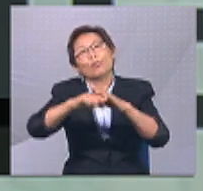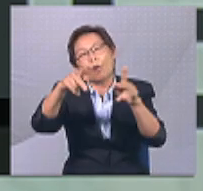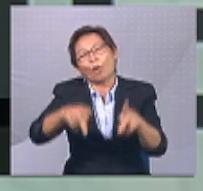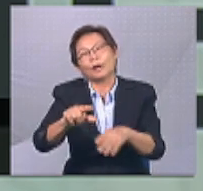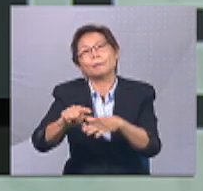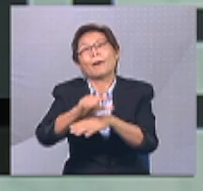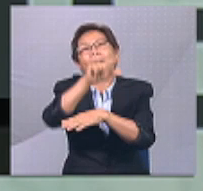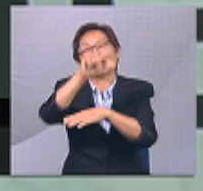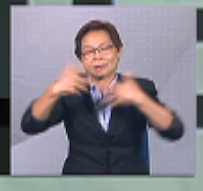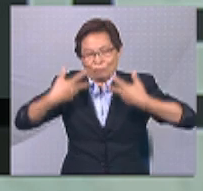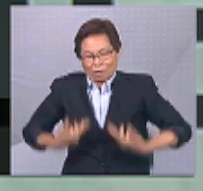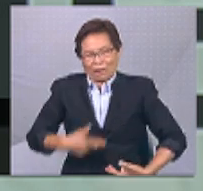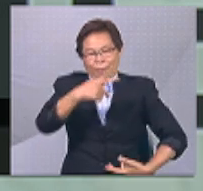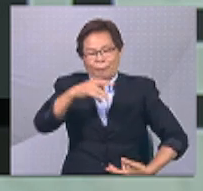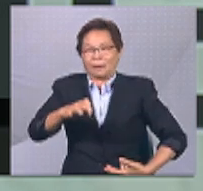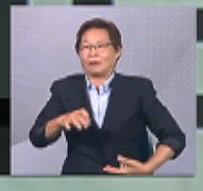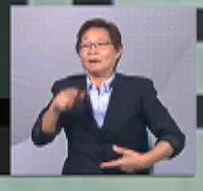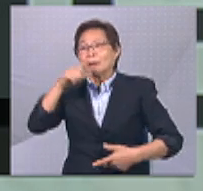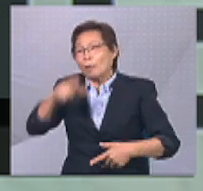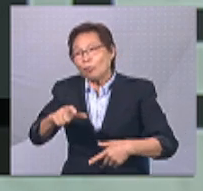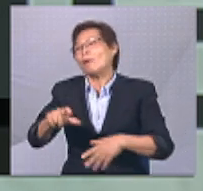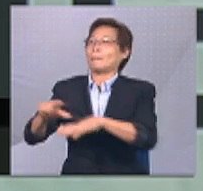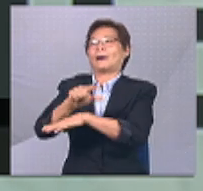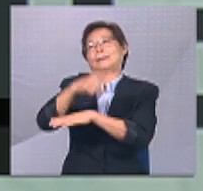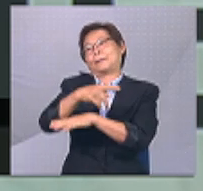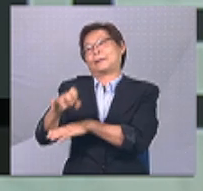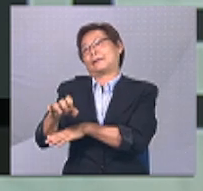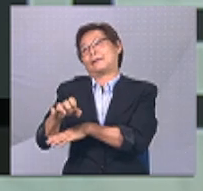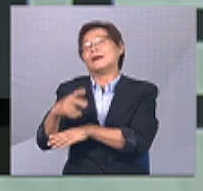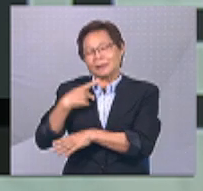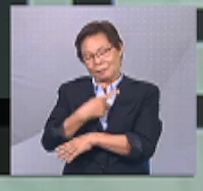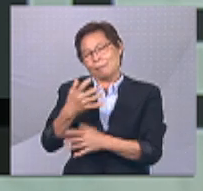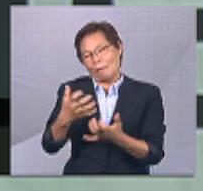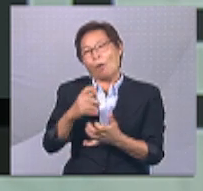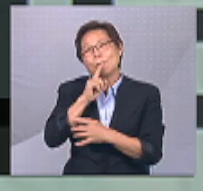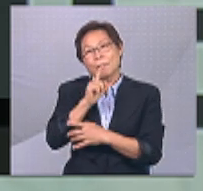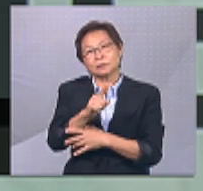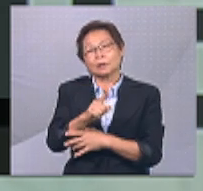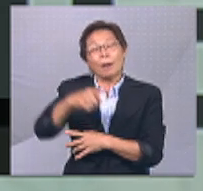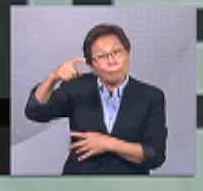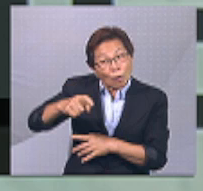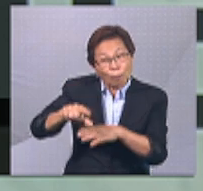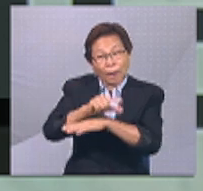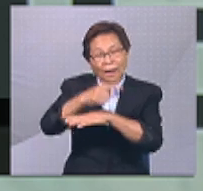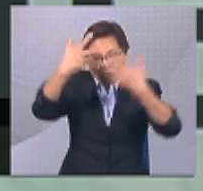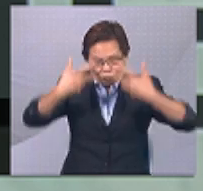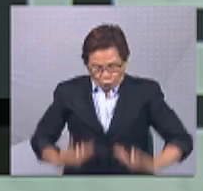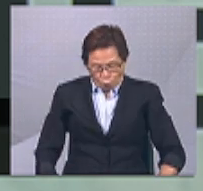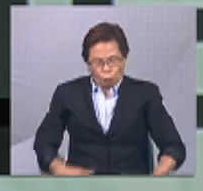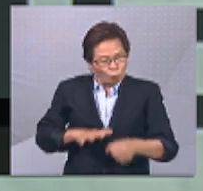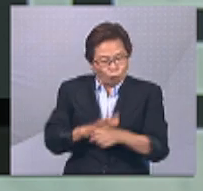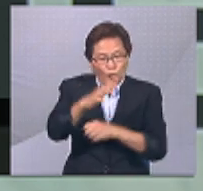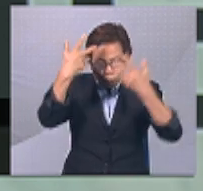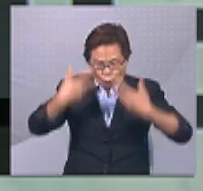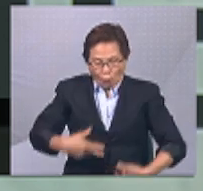walaupun tempat yang tak perlu pakai PPE. Jadi kita dah pastikan mana yang perlu pakai full PPE, mana